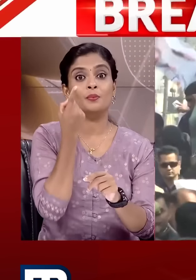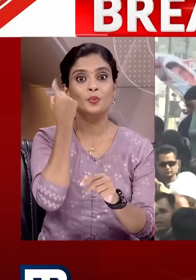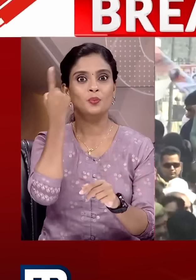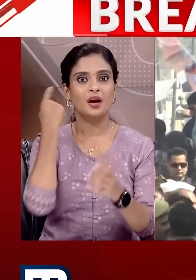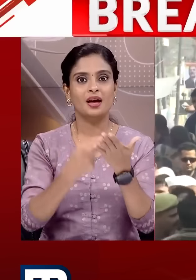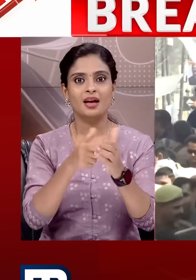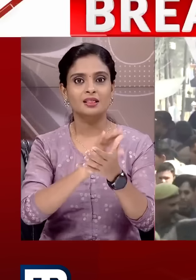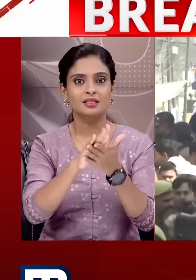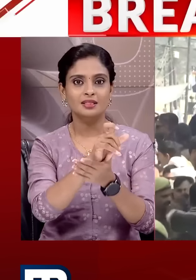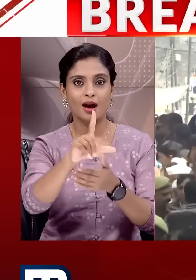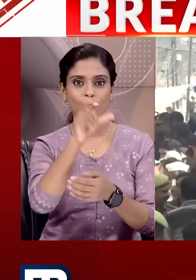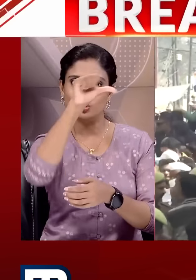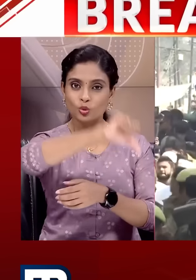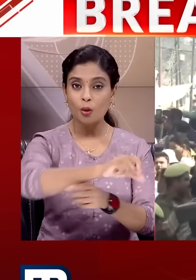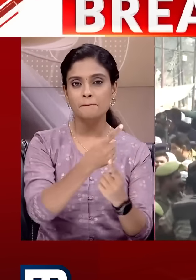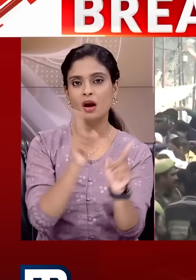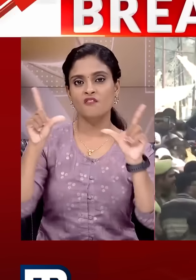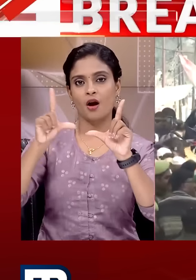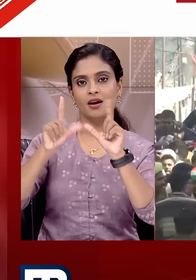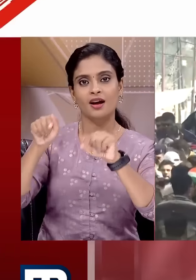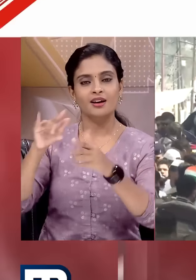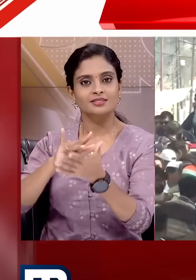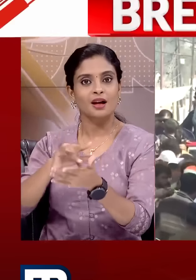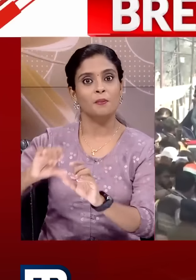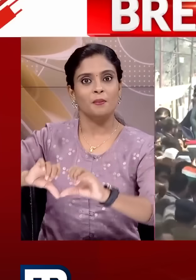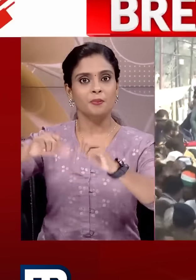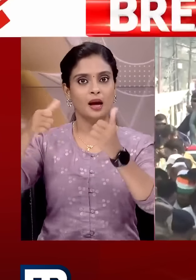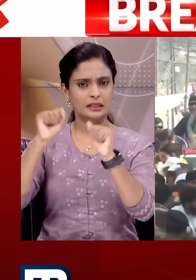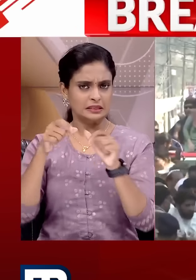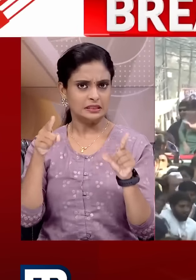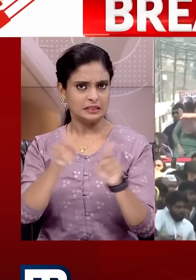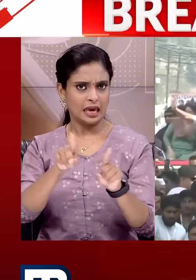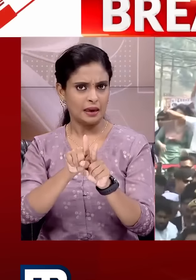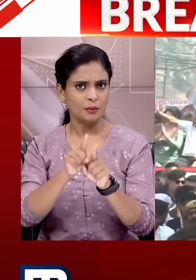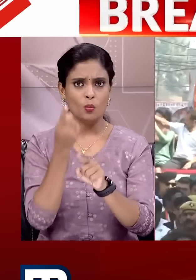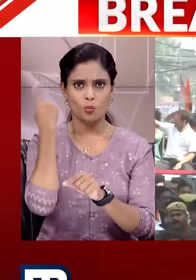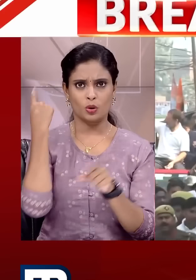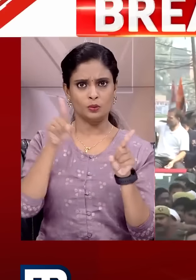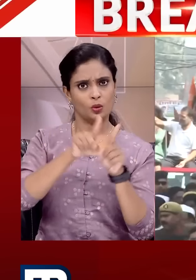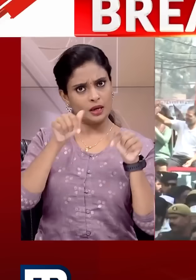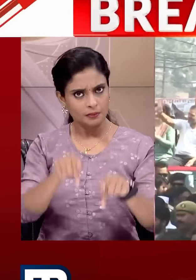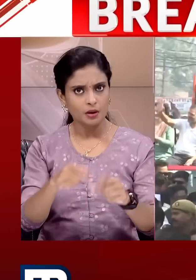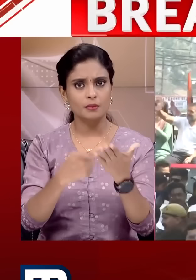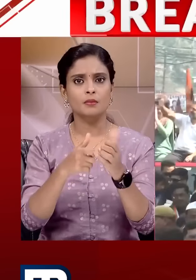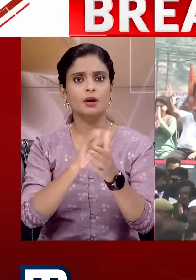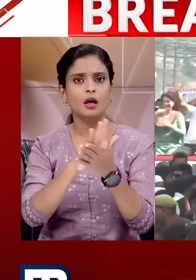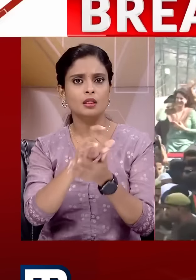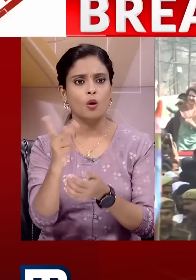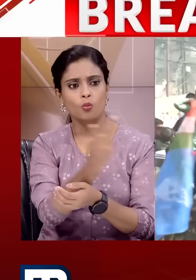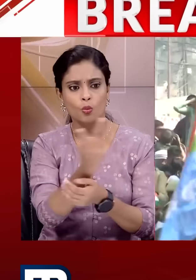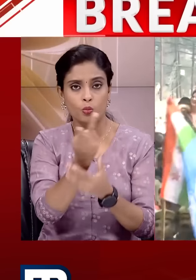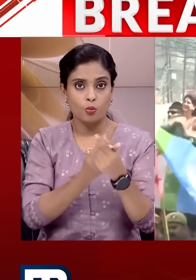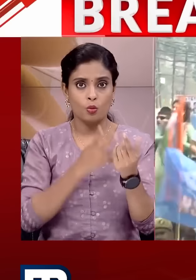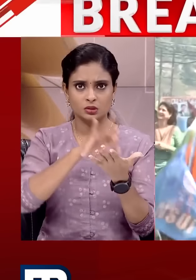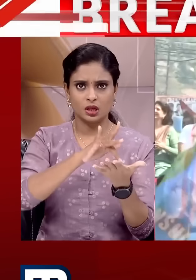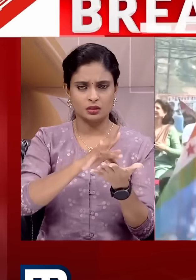കേരളത്തിൽ വയനാട്ടിൽ വലിയ ഭൂരിപക്ഷത്തോടെ വിജയിക്കുകയും ചെയ്തു സമാനമായി തന്നെ ഇത്തവണയും അതേ ഒരു തെരഞ്ഞെടുപ്പ് പരിണി തന്നെയാണ് രാഹുൽ ഇറങ്ങുന്നു ഒപ്പം തന്നെ സോനിയാ ഗാന്ധി